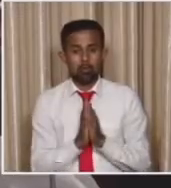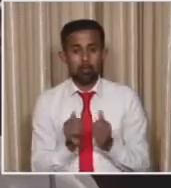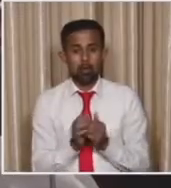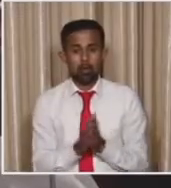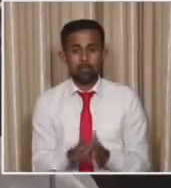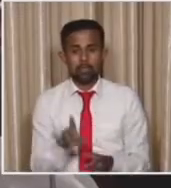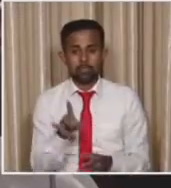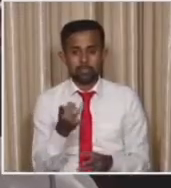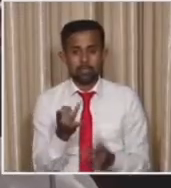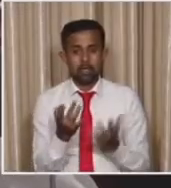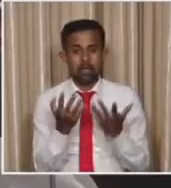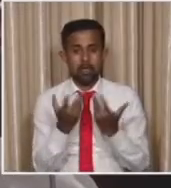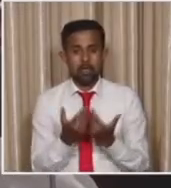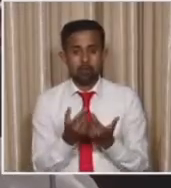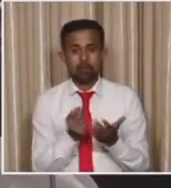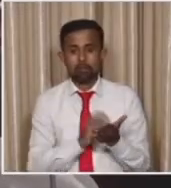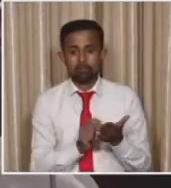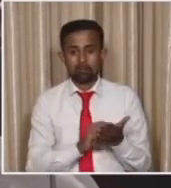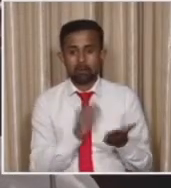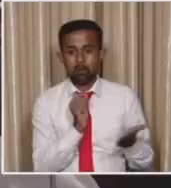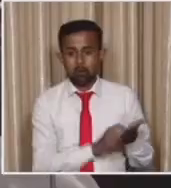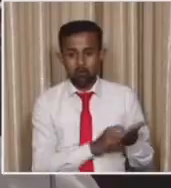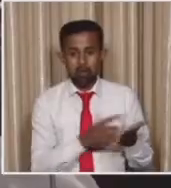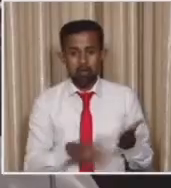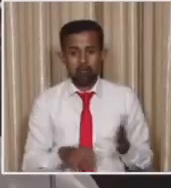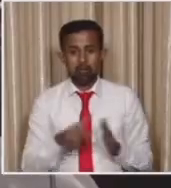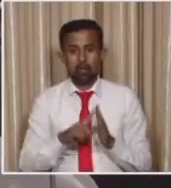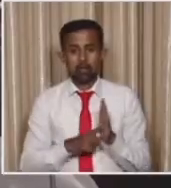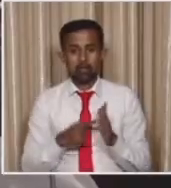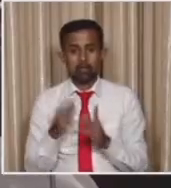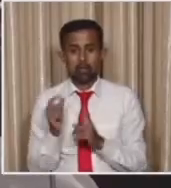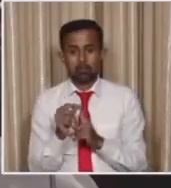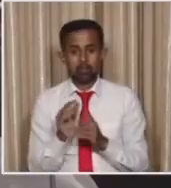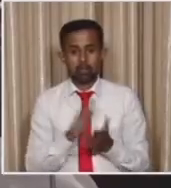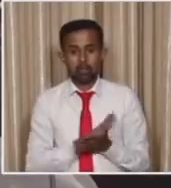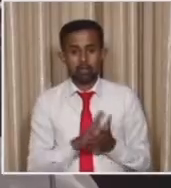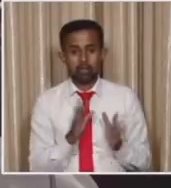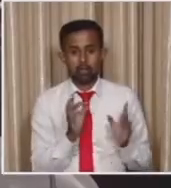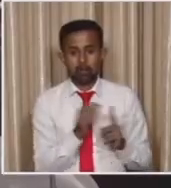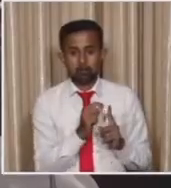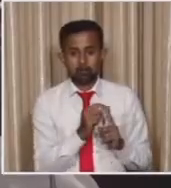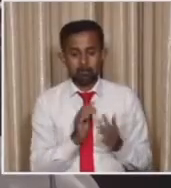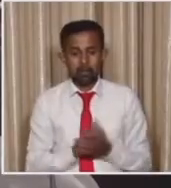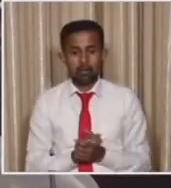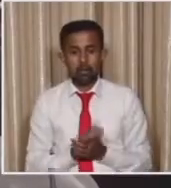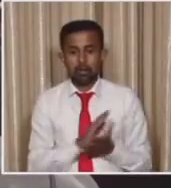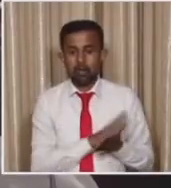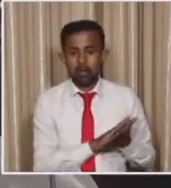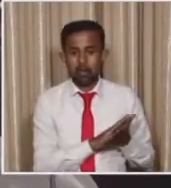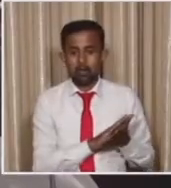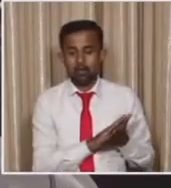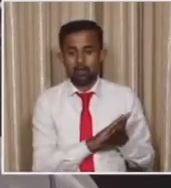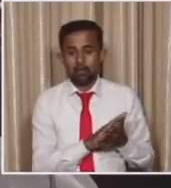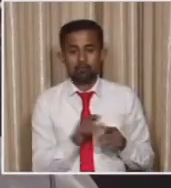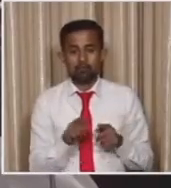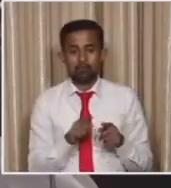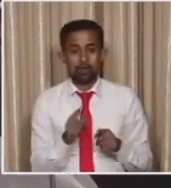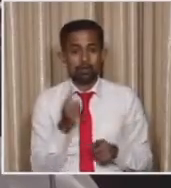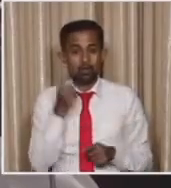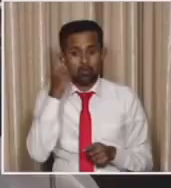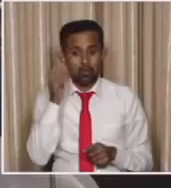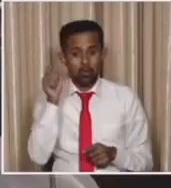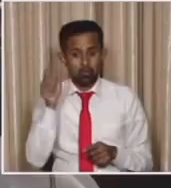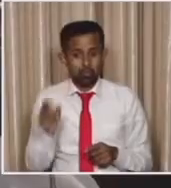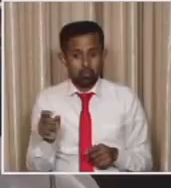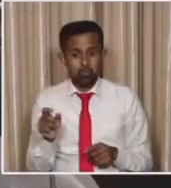siye kata asan pramanayak pilibandawa satahan karala tiyenawa. J.P. Lewis, H.C.P. Bell, එවගේම හෙන්රි පාක වගේ විද්වතුන්